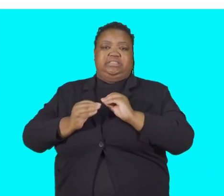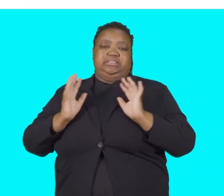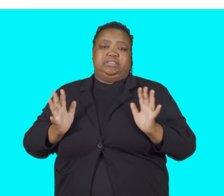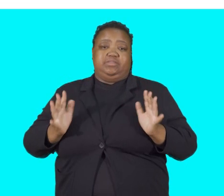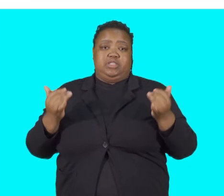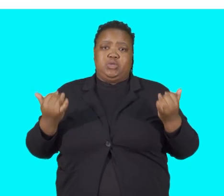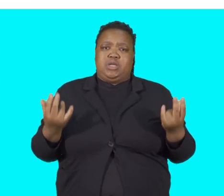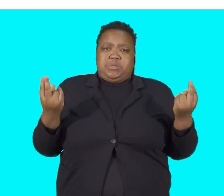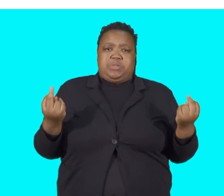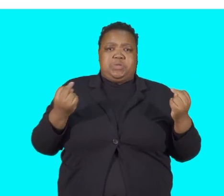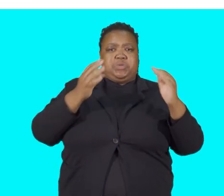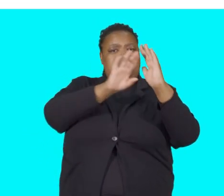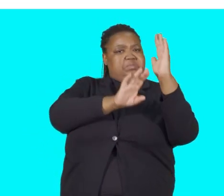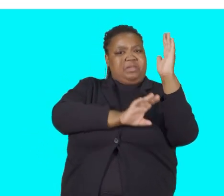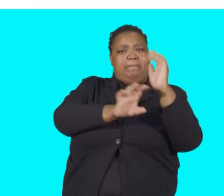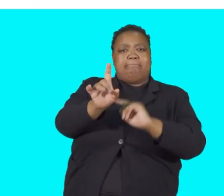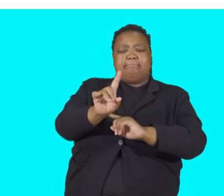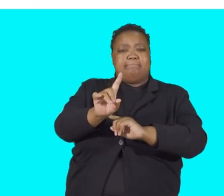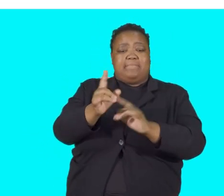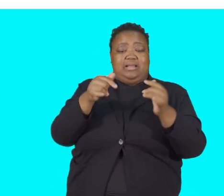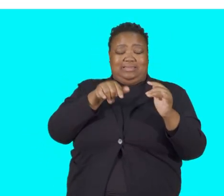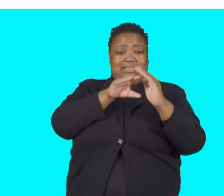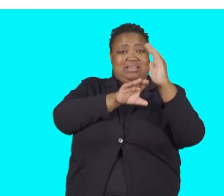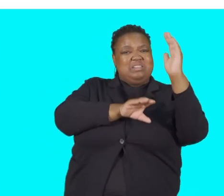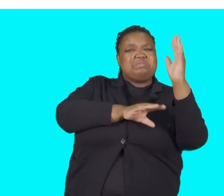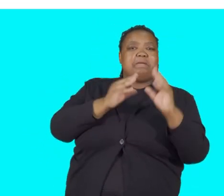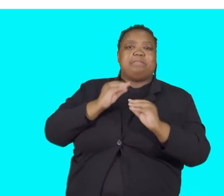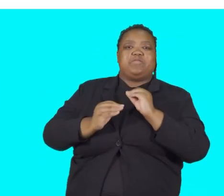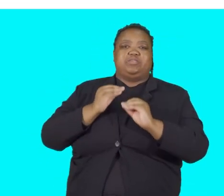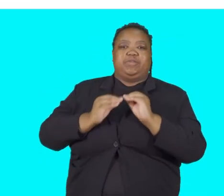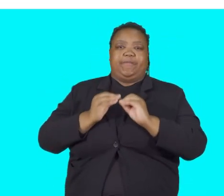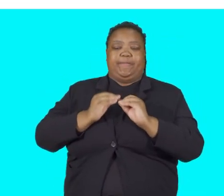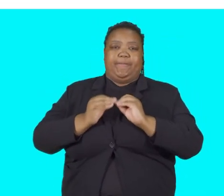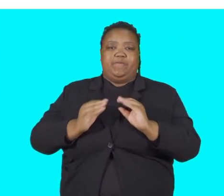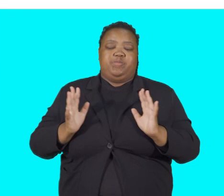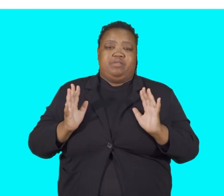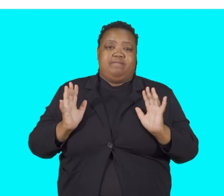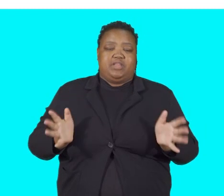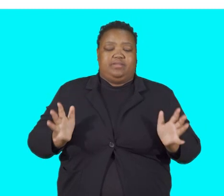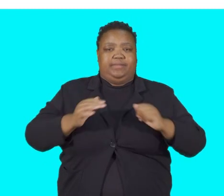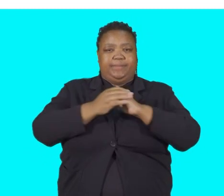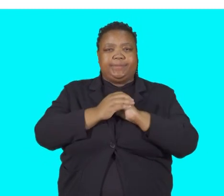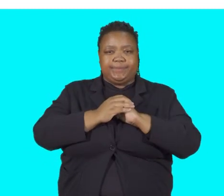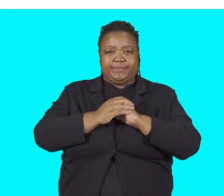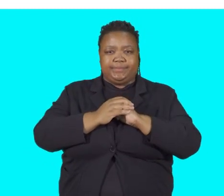entsha, koko sithetha ngecurriculum ephononongiweyo okanye icurriculum elungisiweyo.